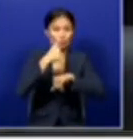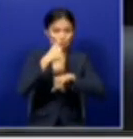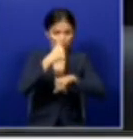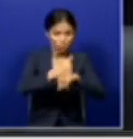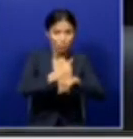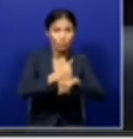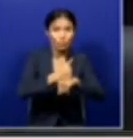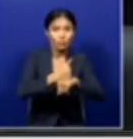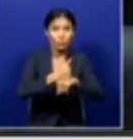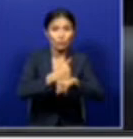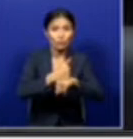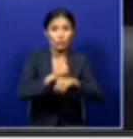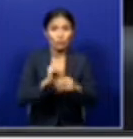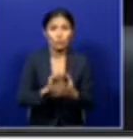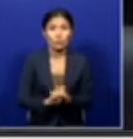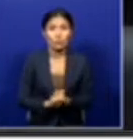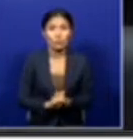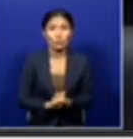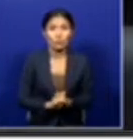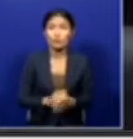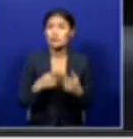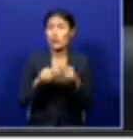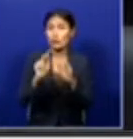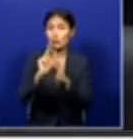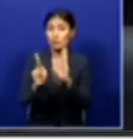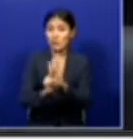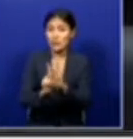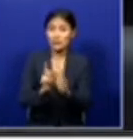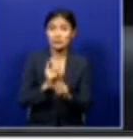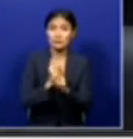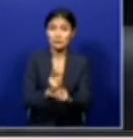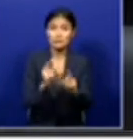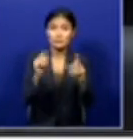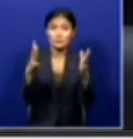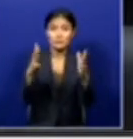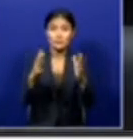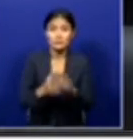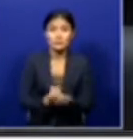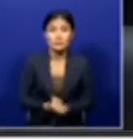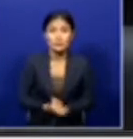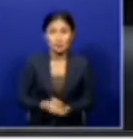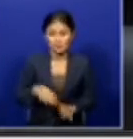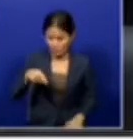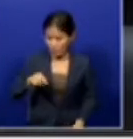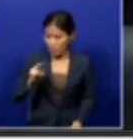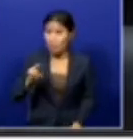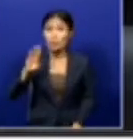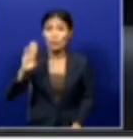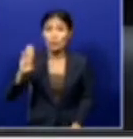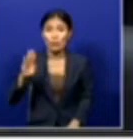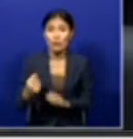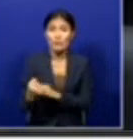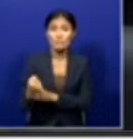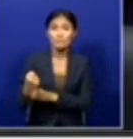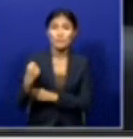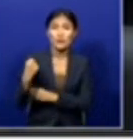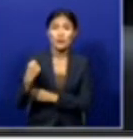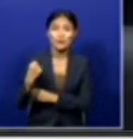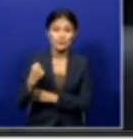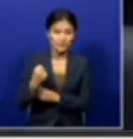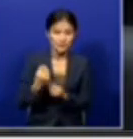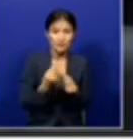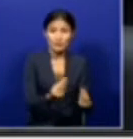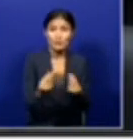กระทำผิดต่อกฎหมายพระราชบัญญัตินะครับการกระจายอำนาจมันเขียนชัดเจนมากนะฮะ